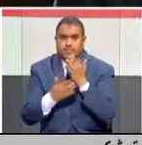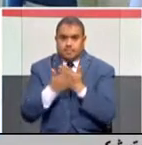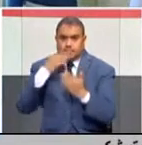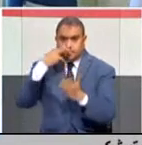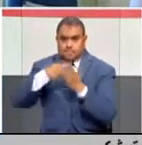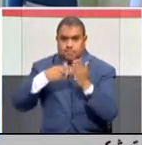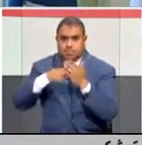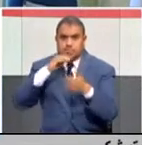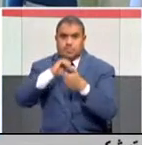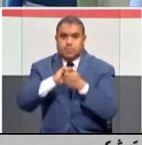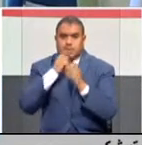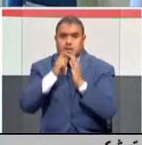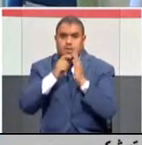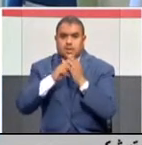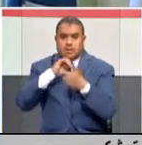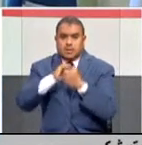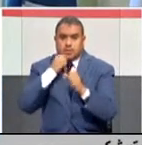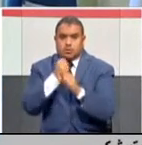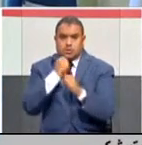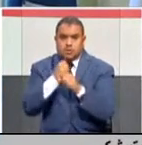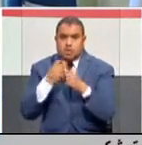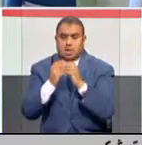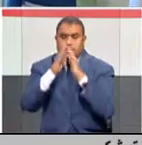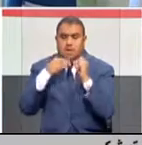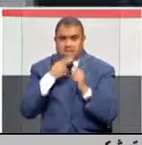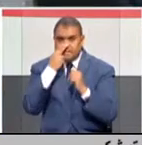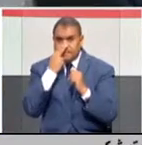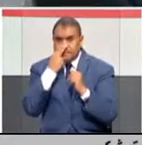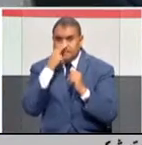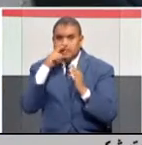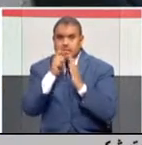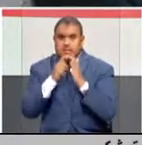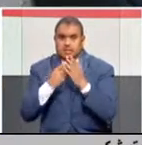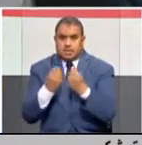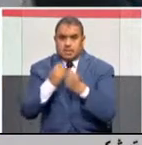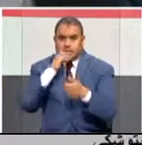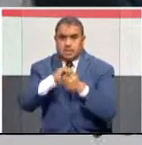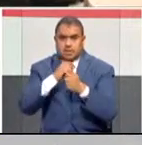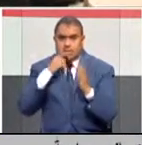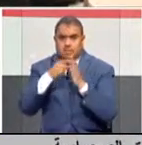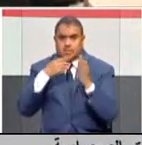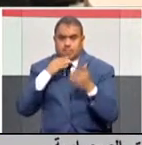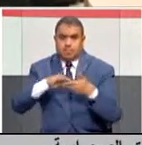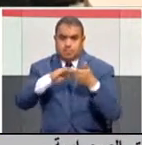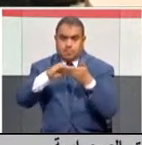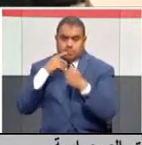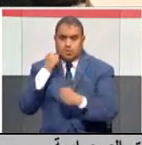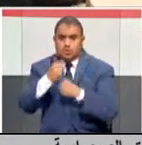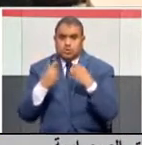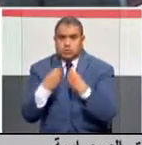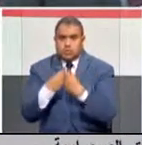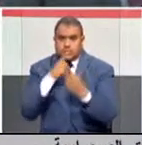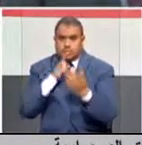الفنلندية بالقاهرة أول مجلس للأعمال المصرية الفنلندية والمناط به تنظيم الاتصالات بين شركات الأعمال